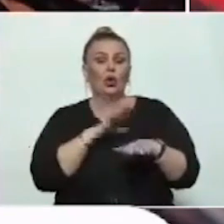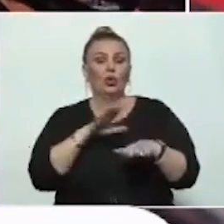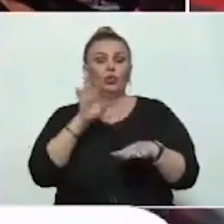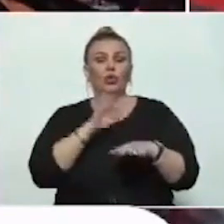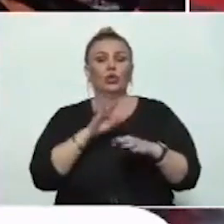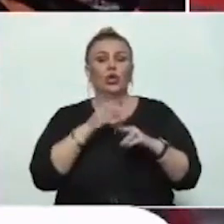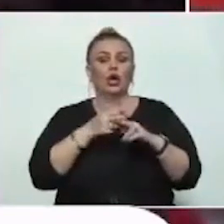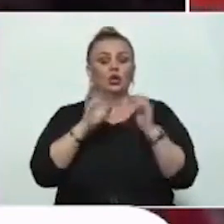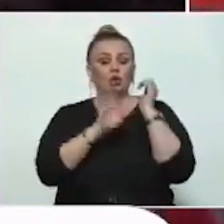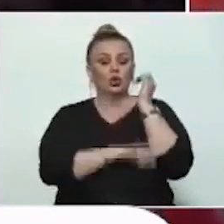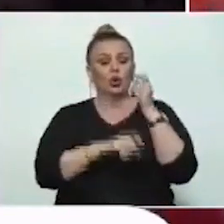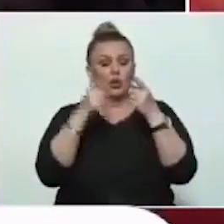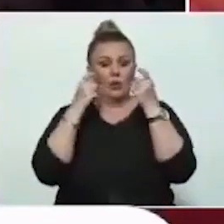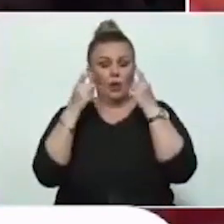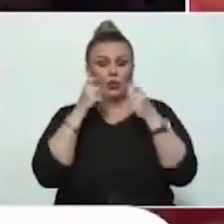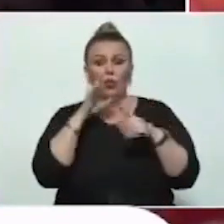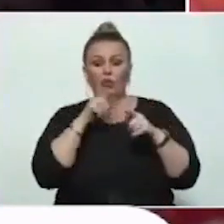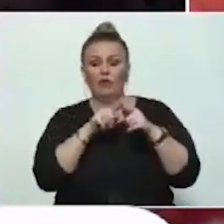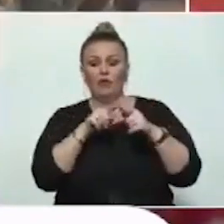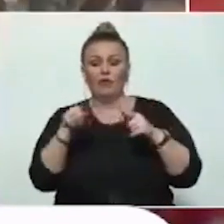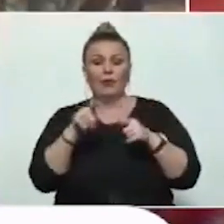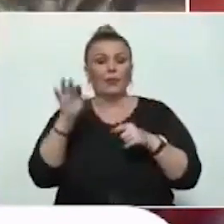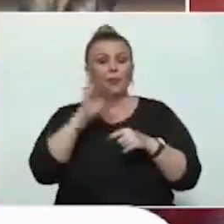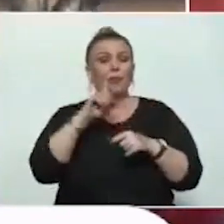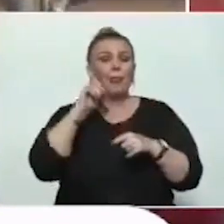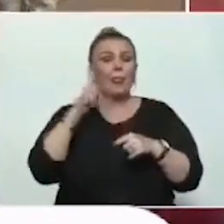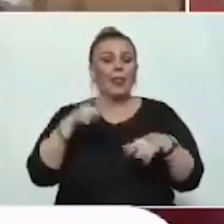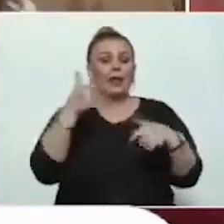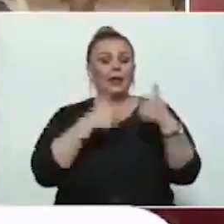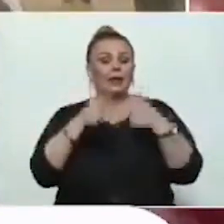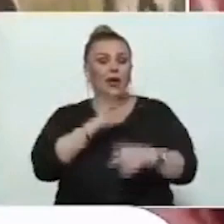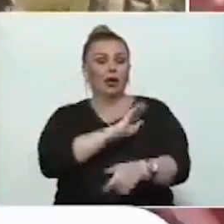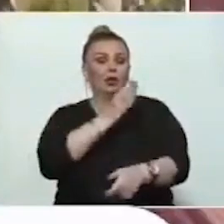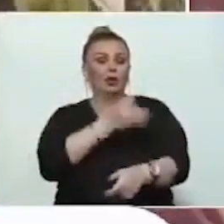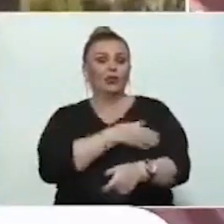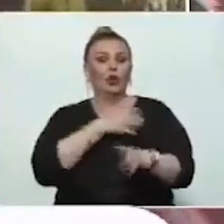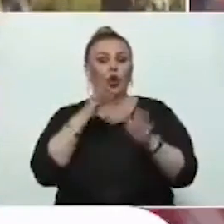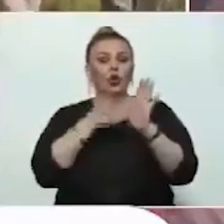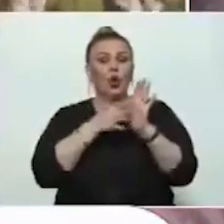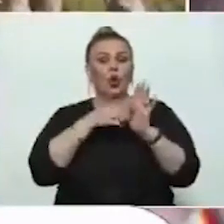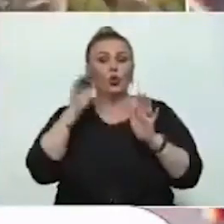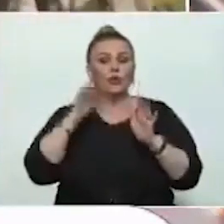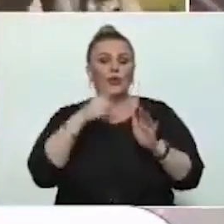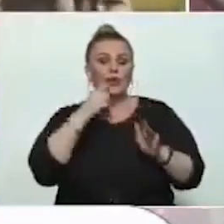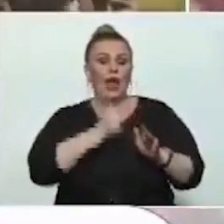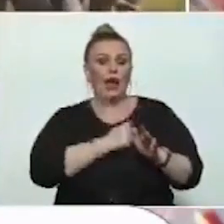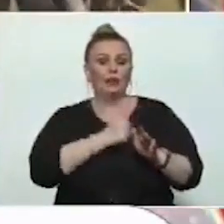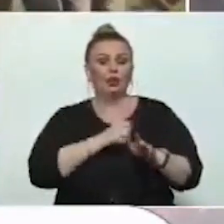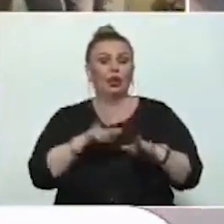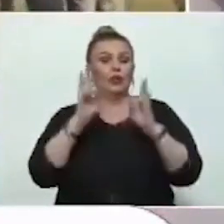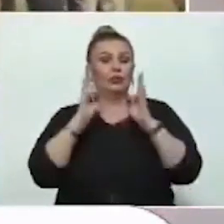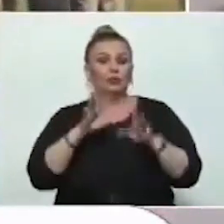Qüvvələrinin son məlumatına görə bu müddət ərzində Ukrayna Silahlı Qüvvələrinin 9000 hərbiçisi həlak